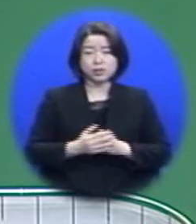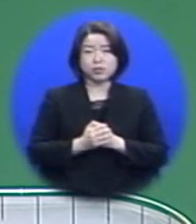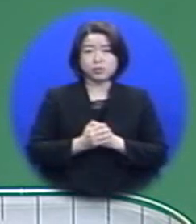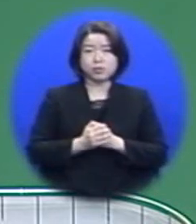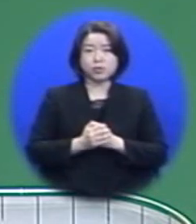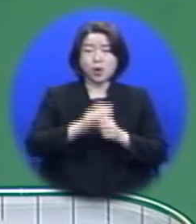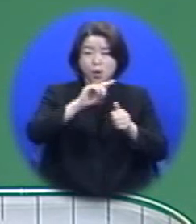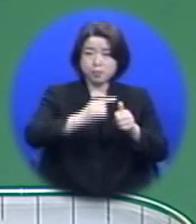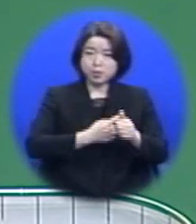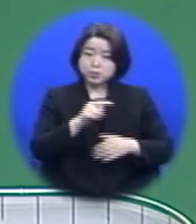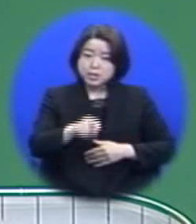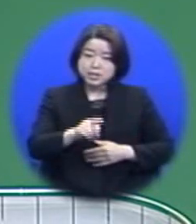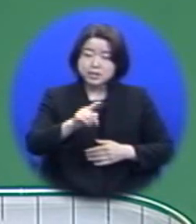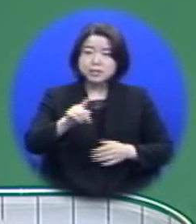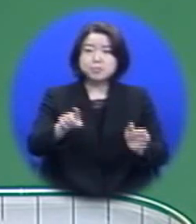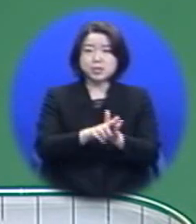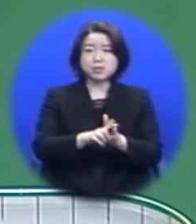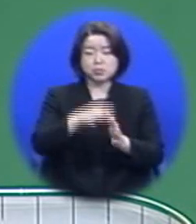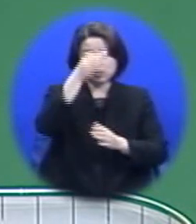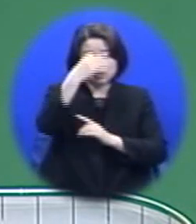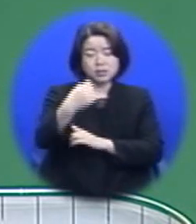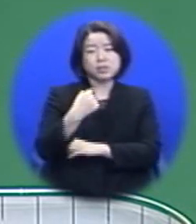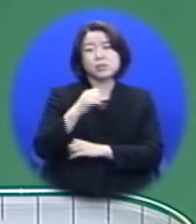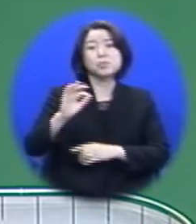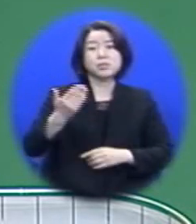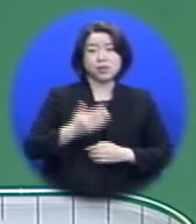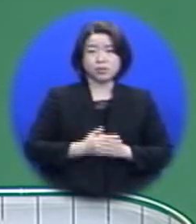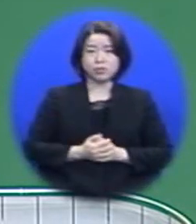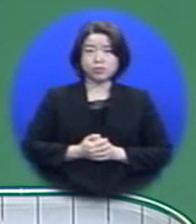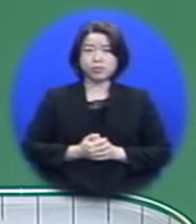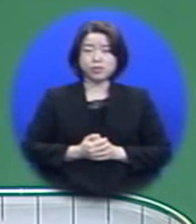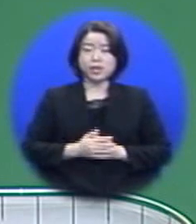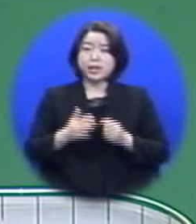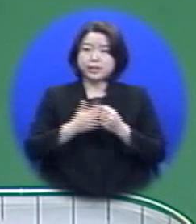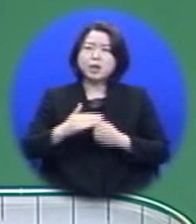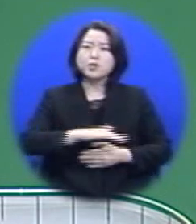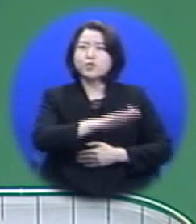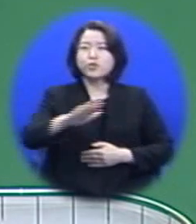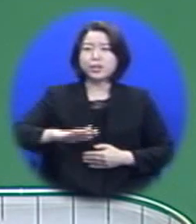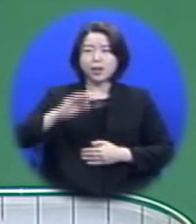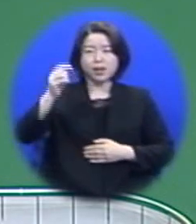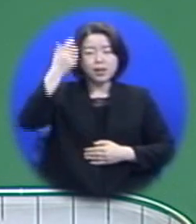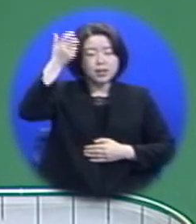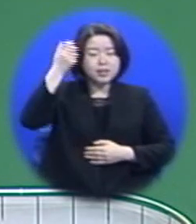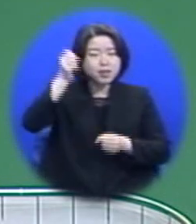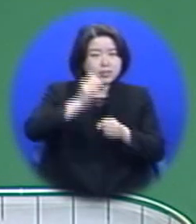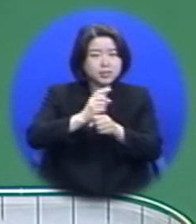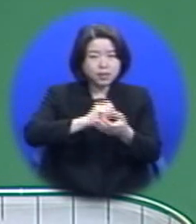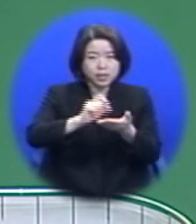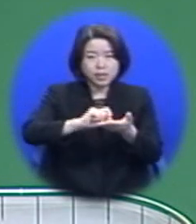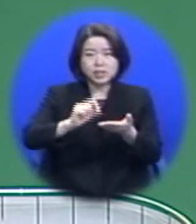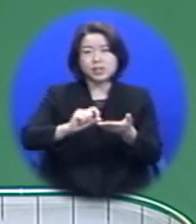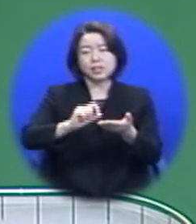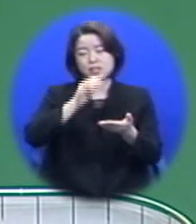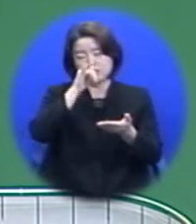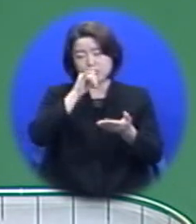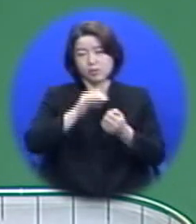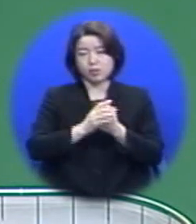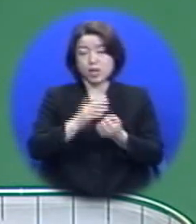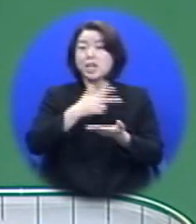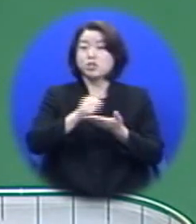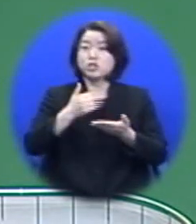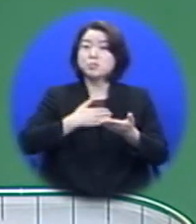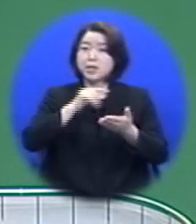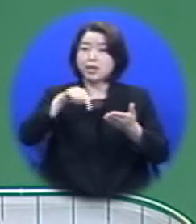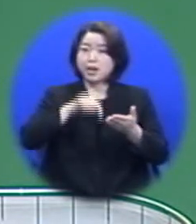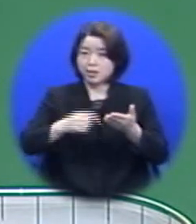비로소이 믿음은 능력이 됩니다 그래서 우리가 영성 의기를 쓰는 것입니다 주님이 내 안에